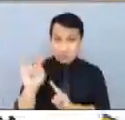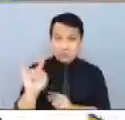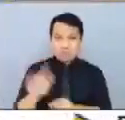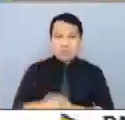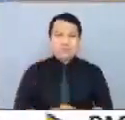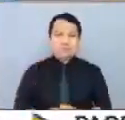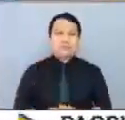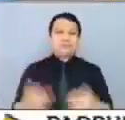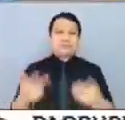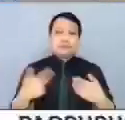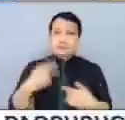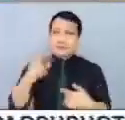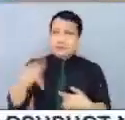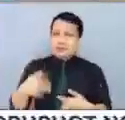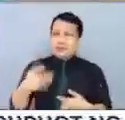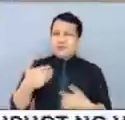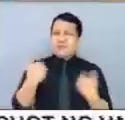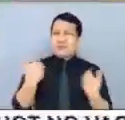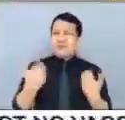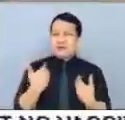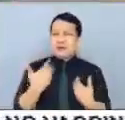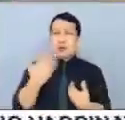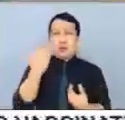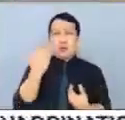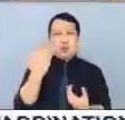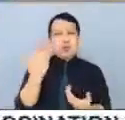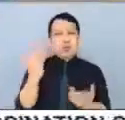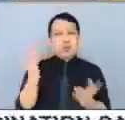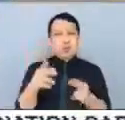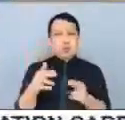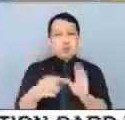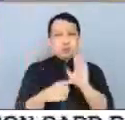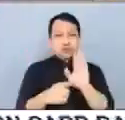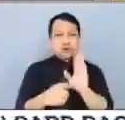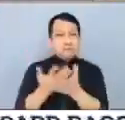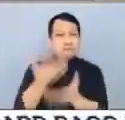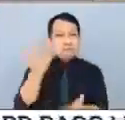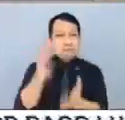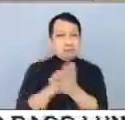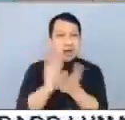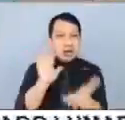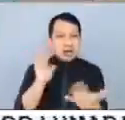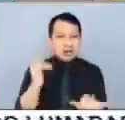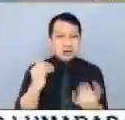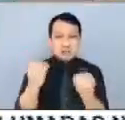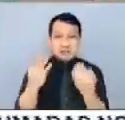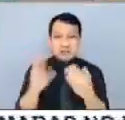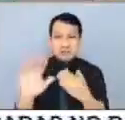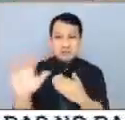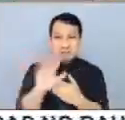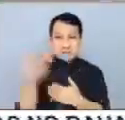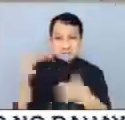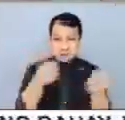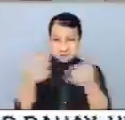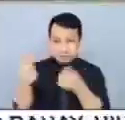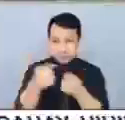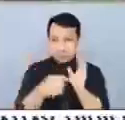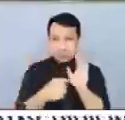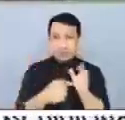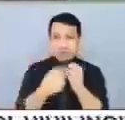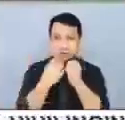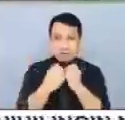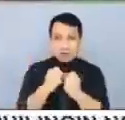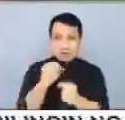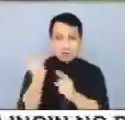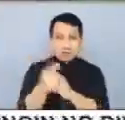ni Mayor Isko ni Yorme kay Willie Ong. Kasi si Willie Ong maaaring hindi nanalo sa last election for number one sa